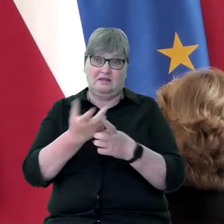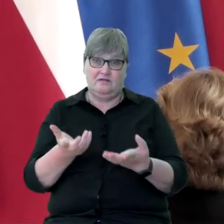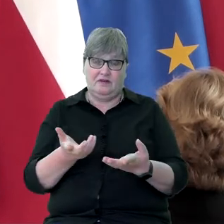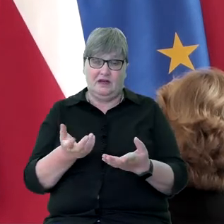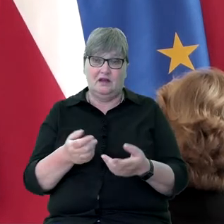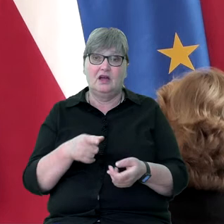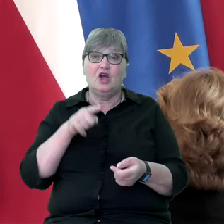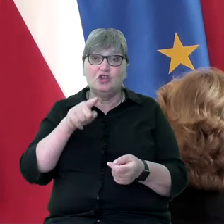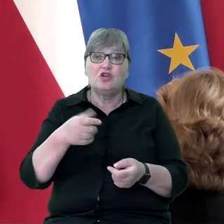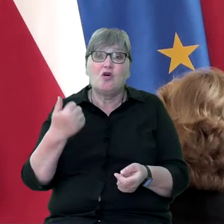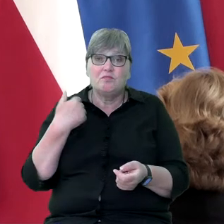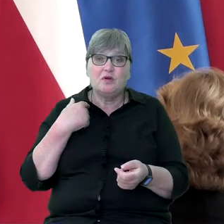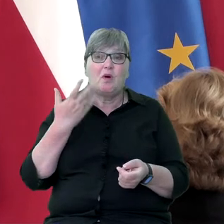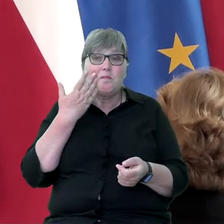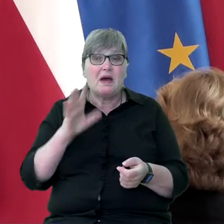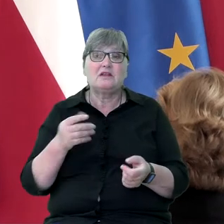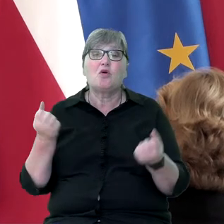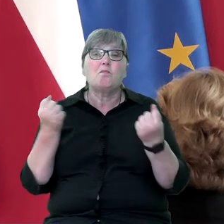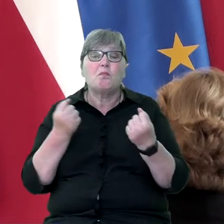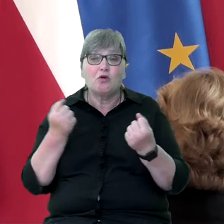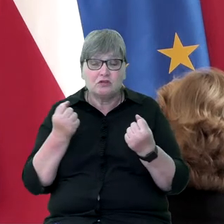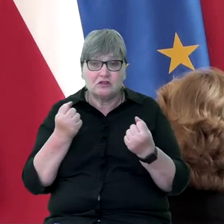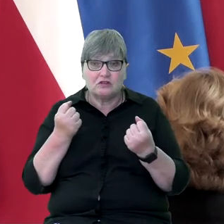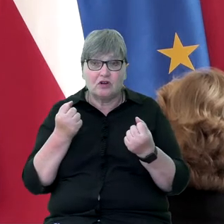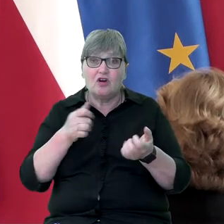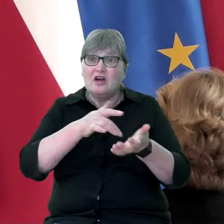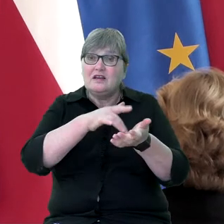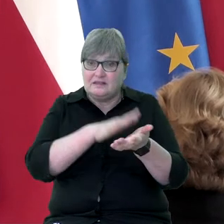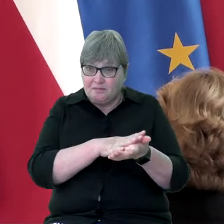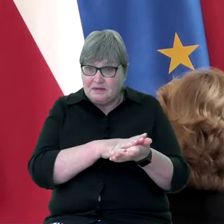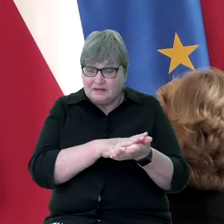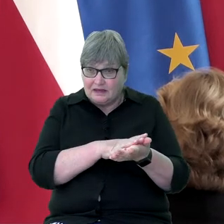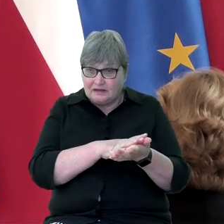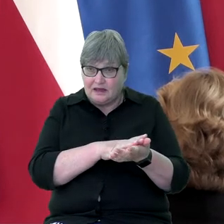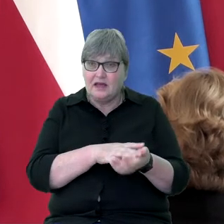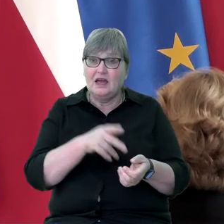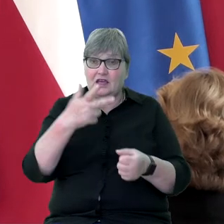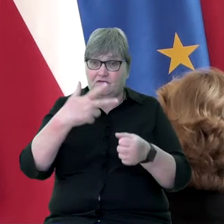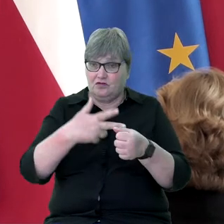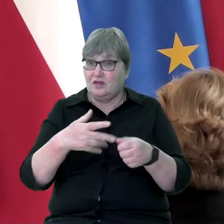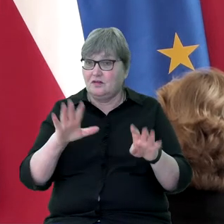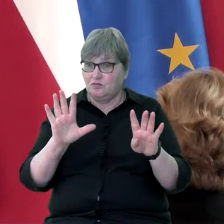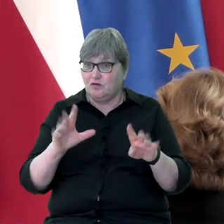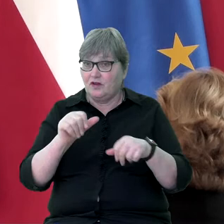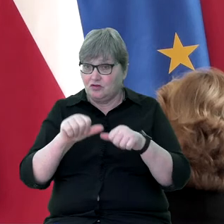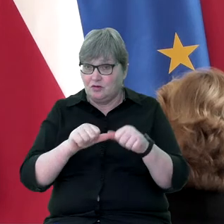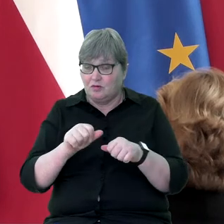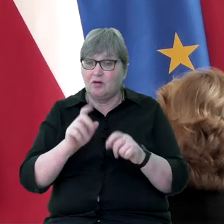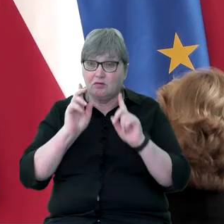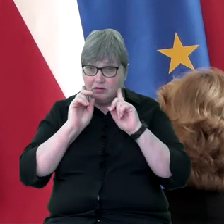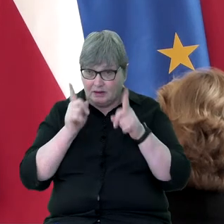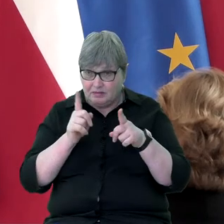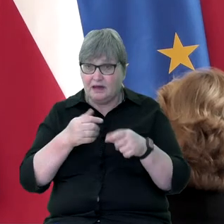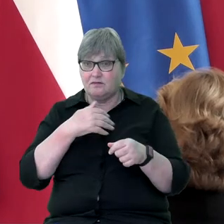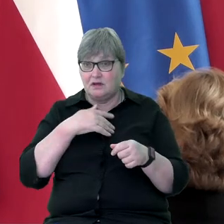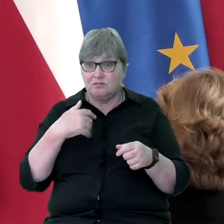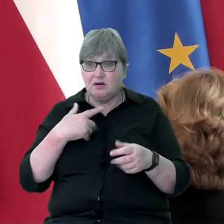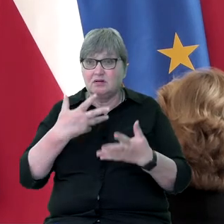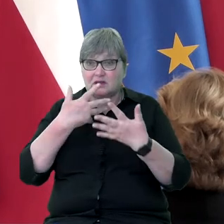silne, można powiedzieć, uczucie i kiedy w 1939 roku rzeczywiście państwo upadło bardzo